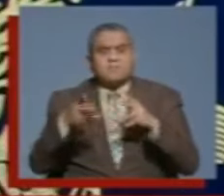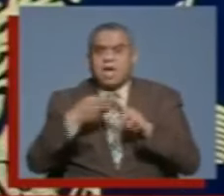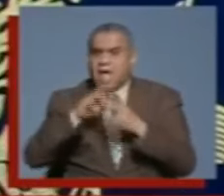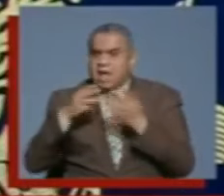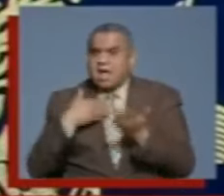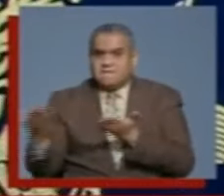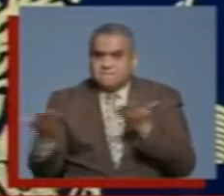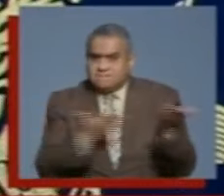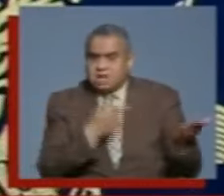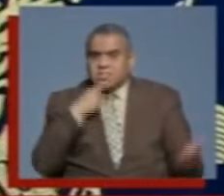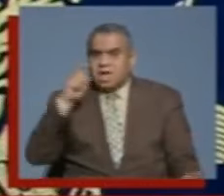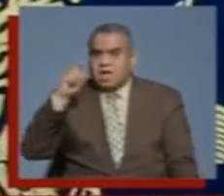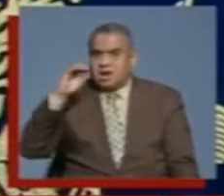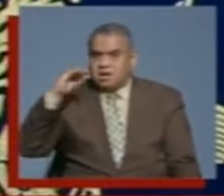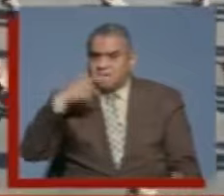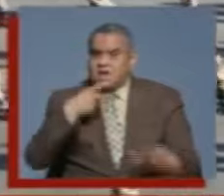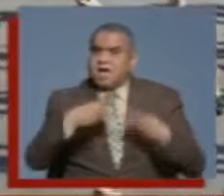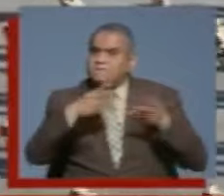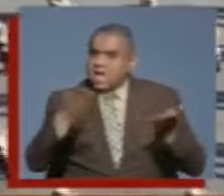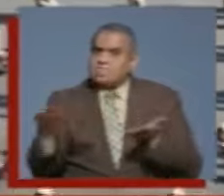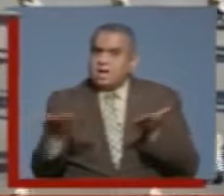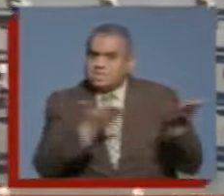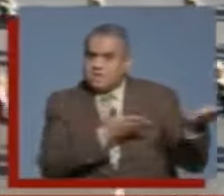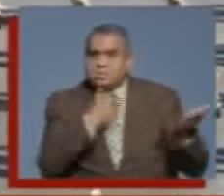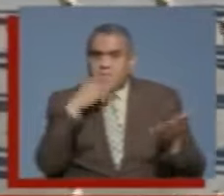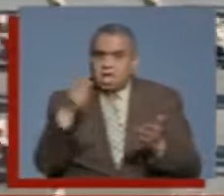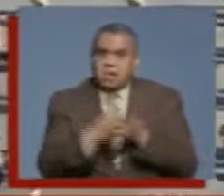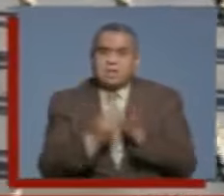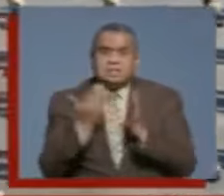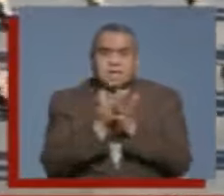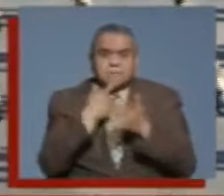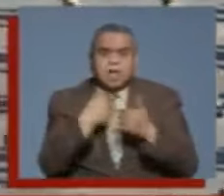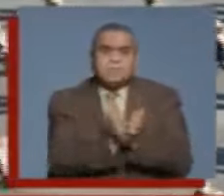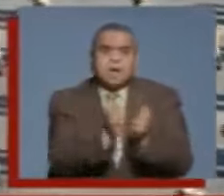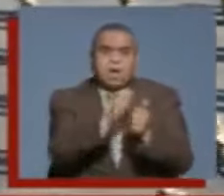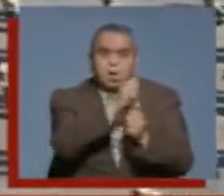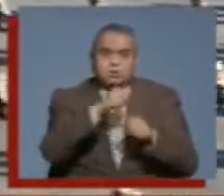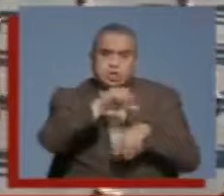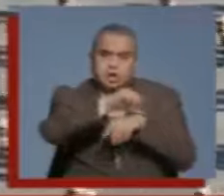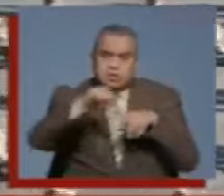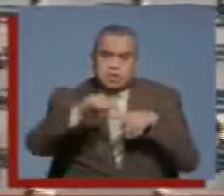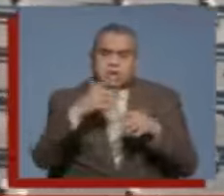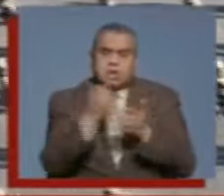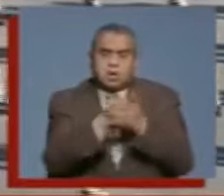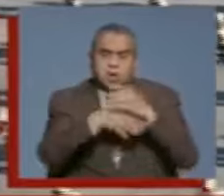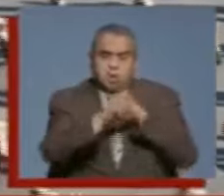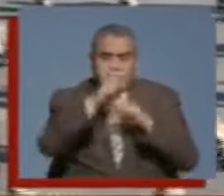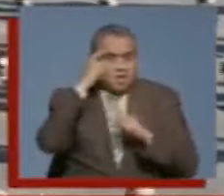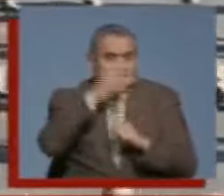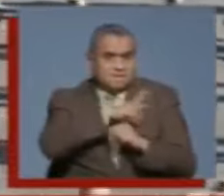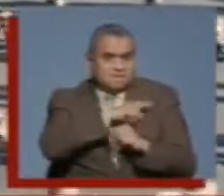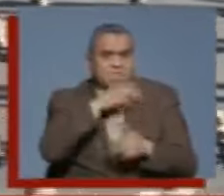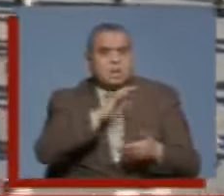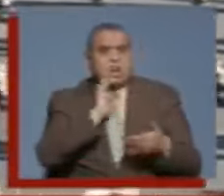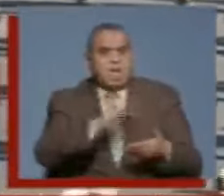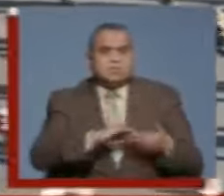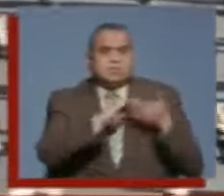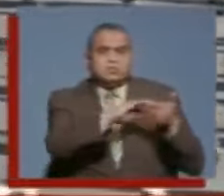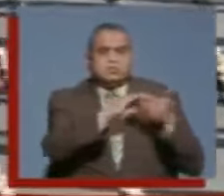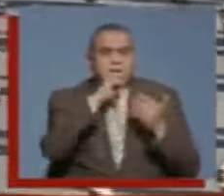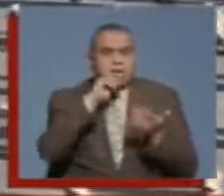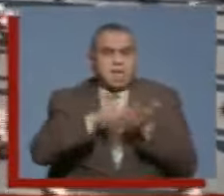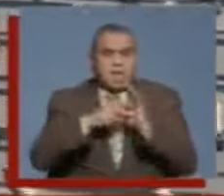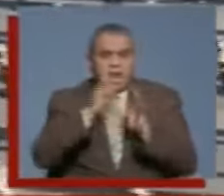عشان يعني يوفر لاشقائنا واهلنا في فلسطين او في القطاع يعني احتياجاتهم الاساسيه. دخلنا